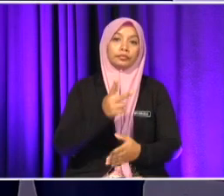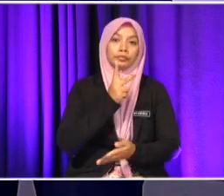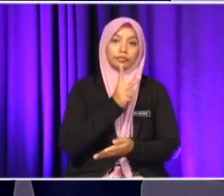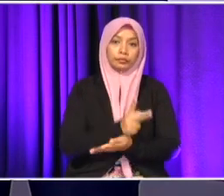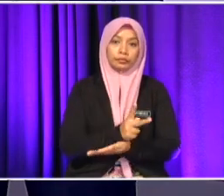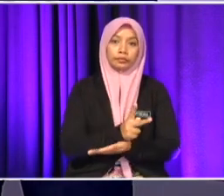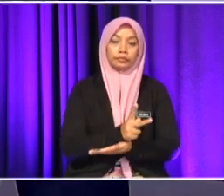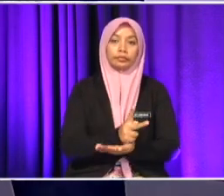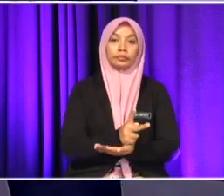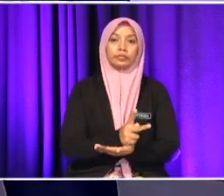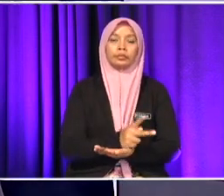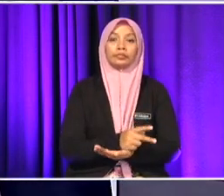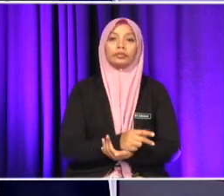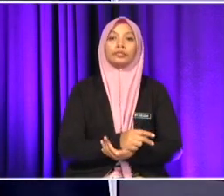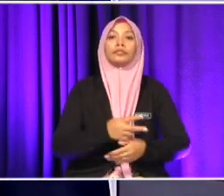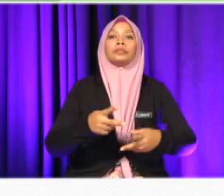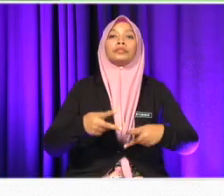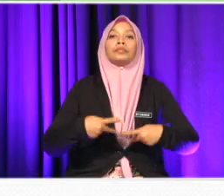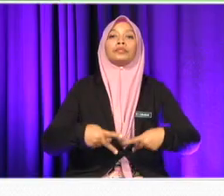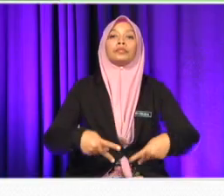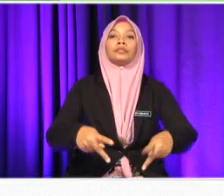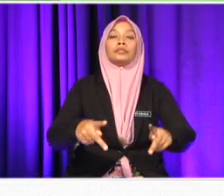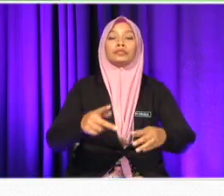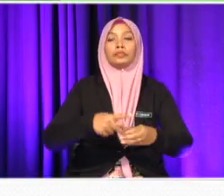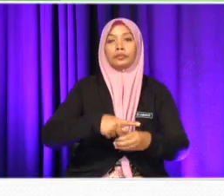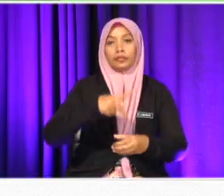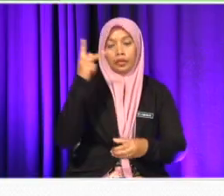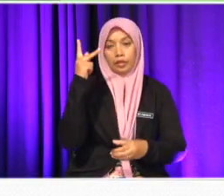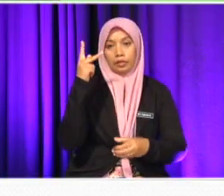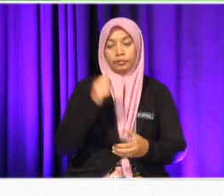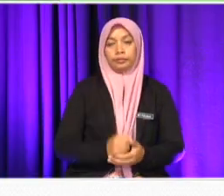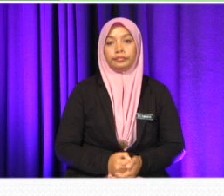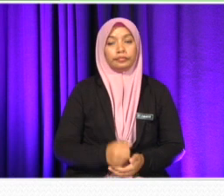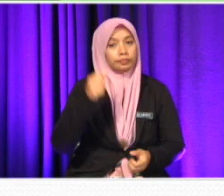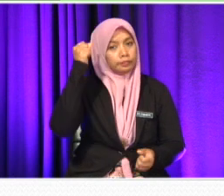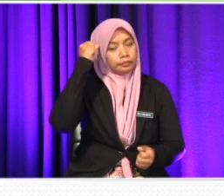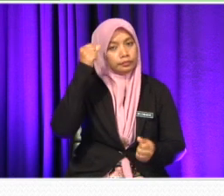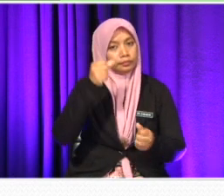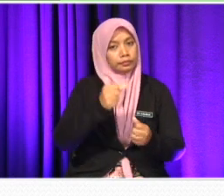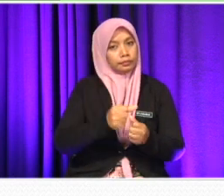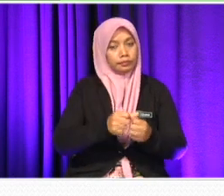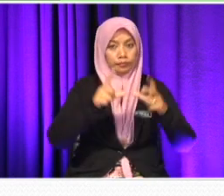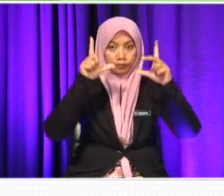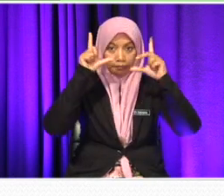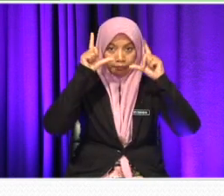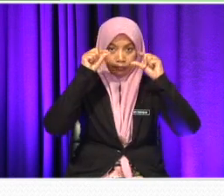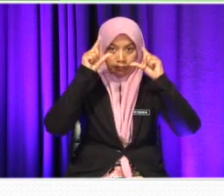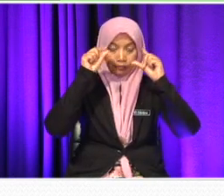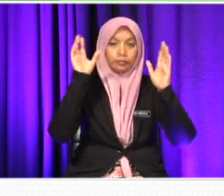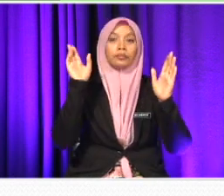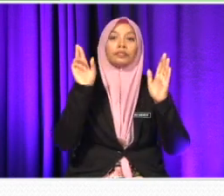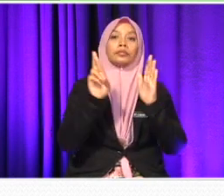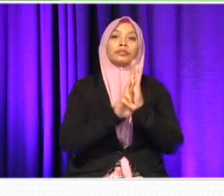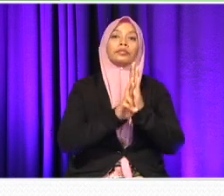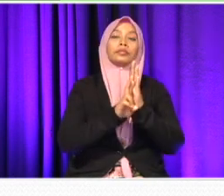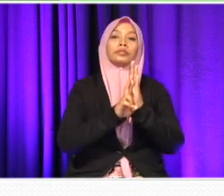yang ketiga adalah proses pengeluaran ini memberi Ingatlah ataupun rekamkan gambaran Raja ini yang